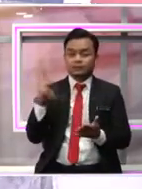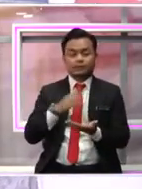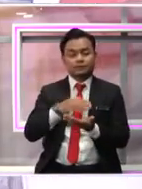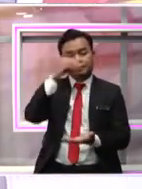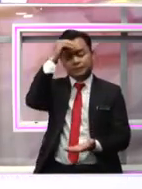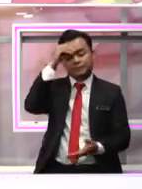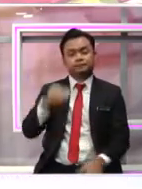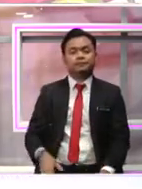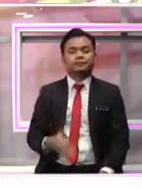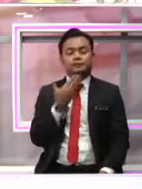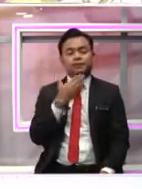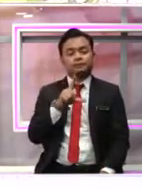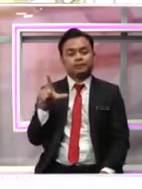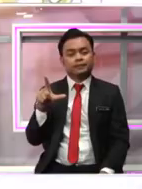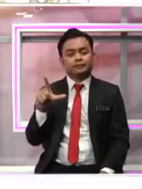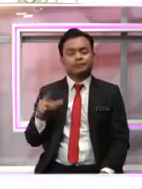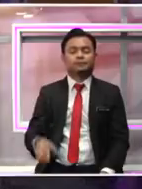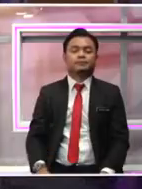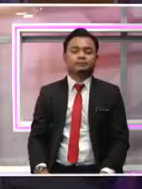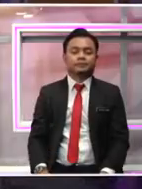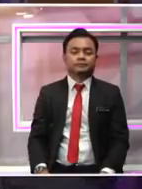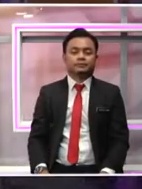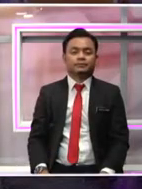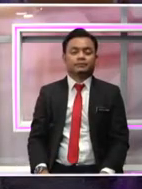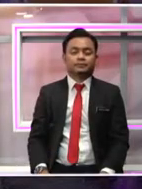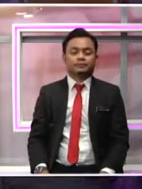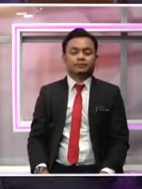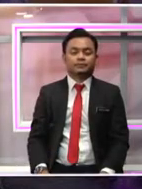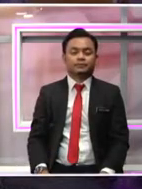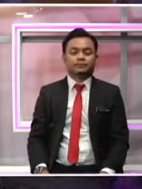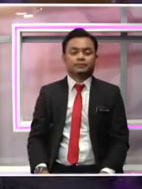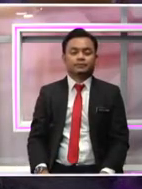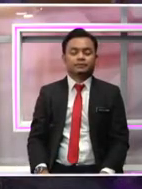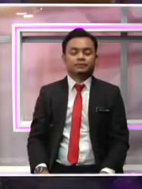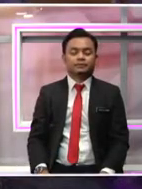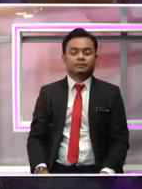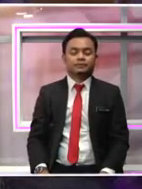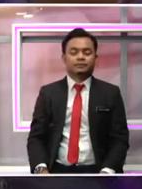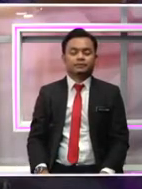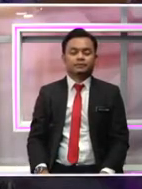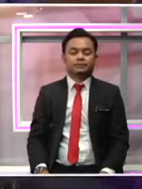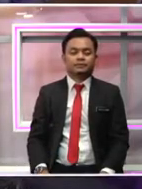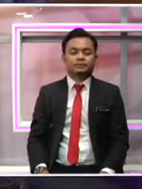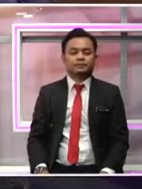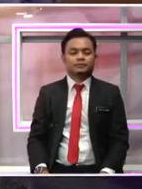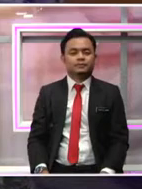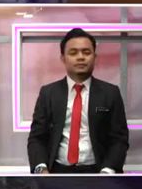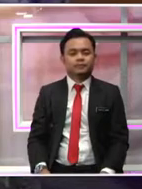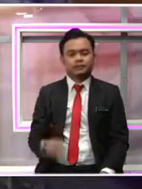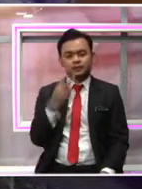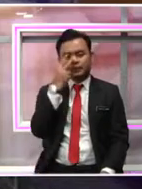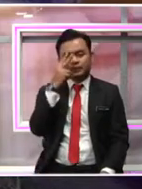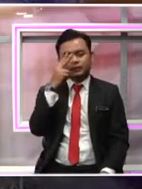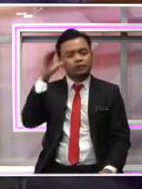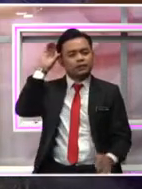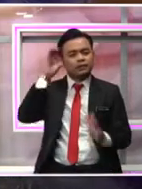oke baik Nisa Ayo kita kedepannya diuleni saebani Nisa boleh Teguh baik jenis accu tengok gambar yang ada